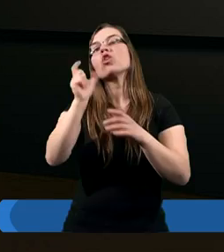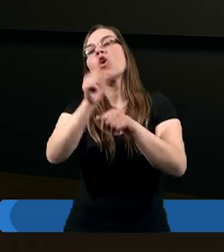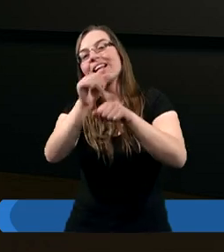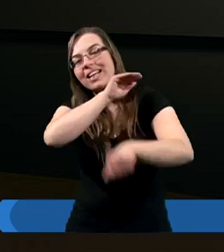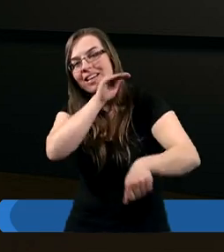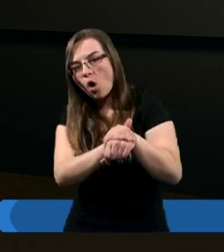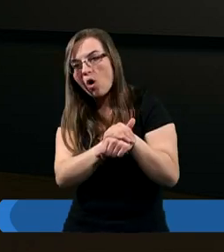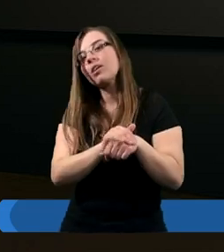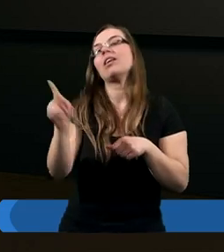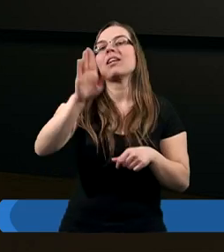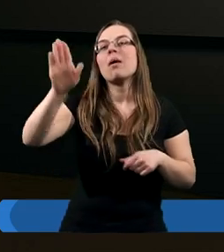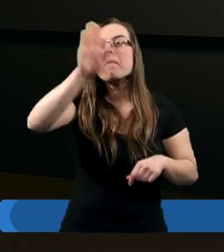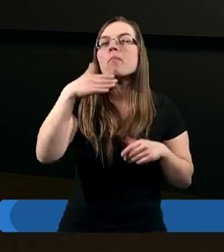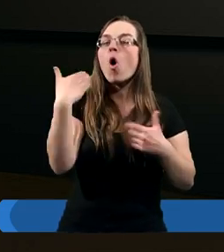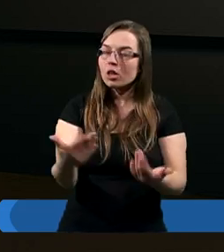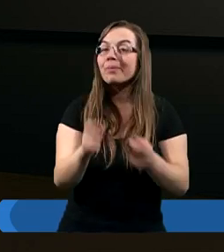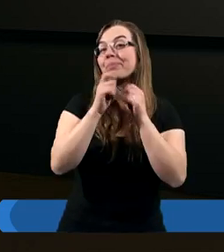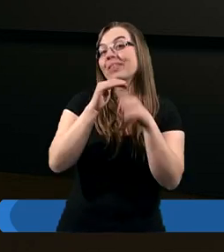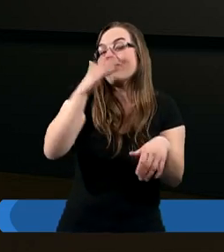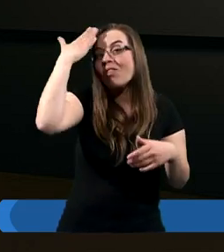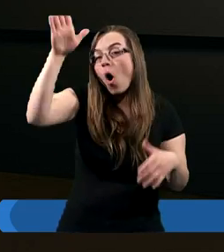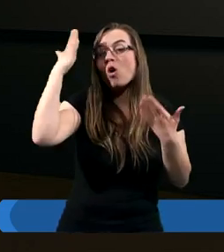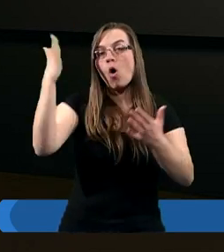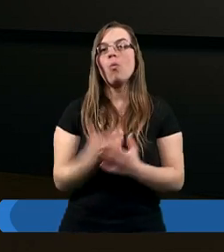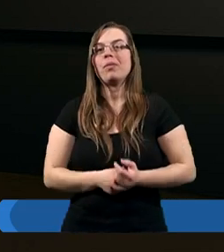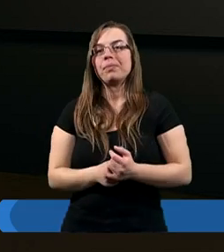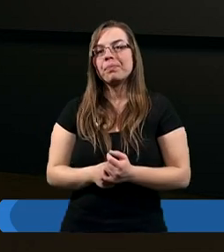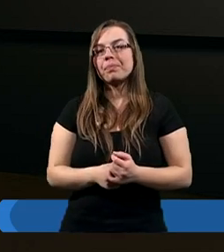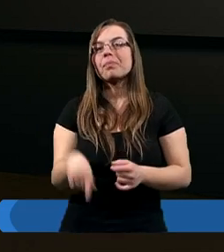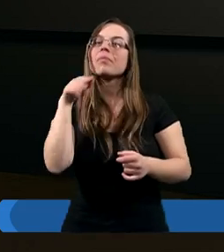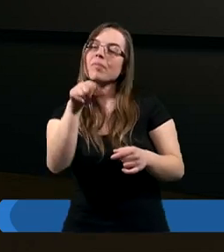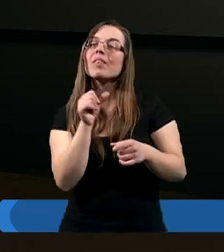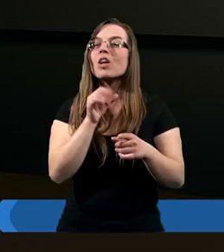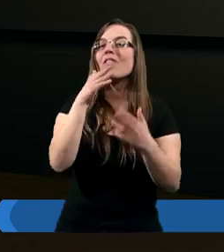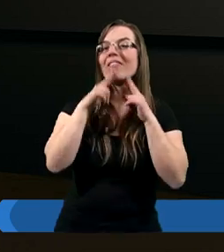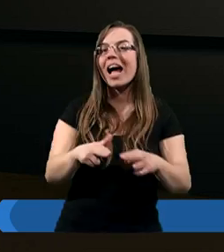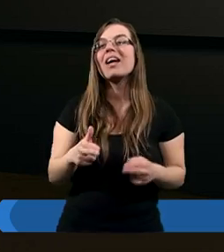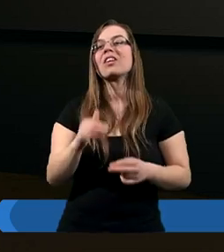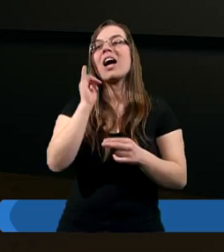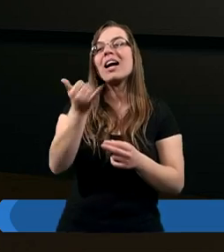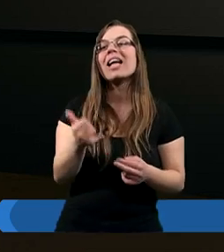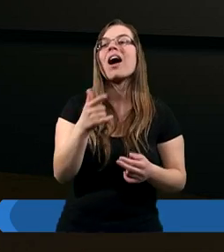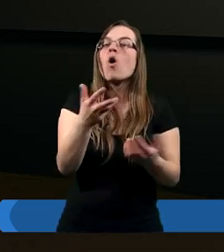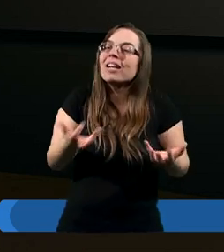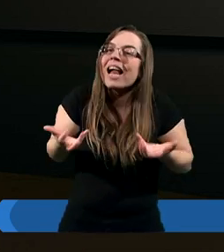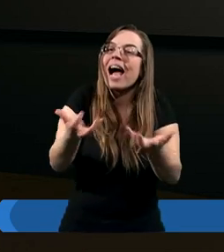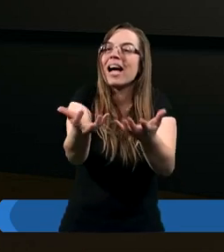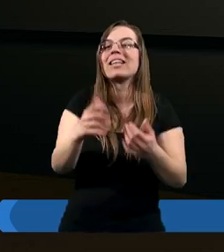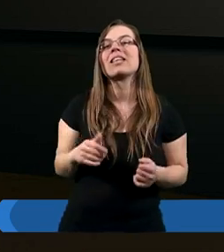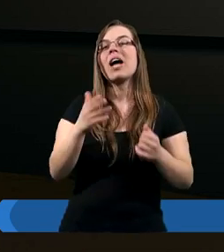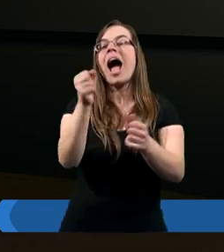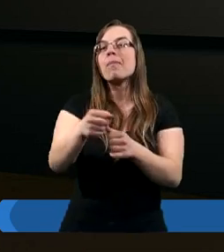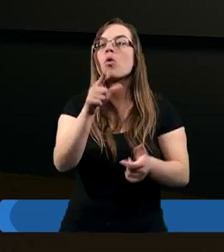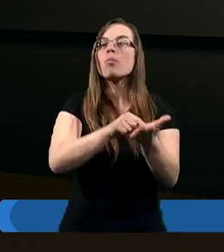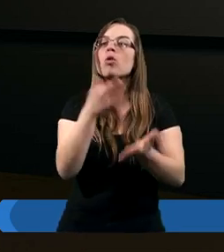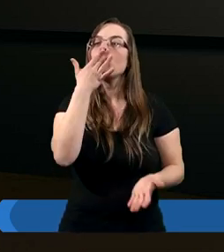jest zgodne z Bożym Słowem. I wreszcie, jako puenta, apostoł